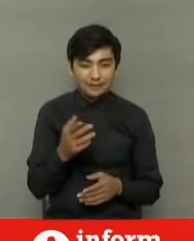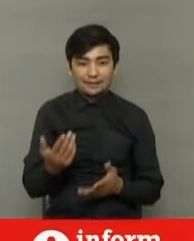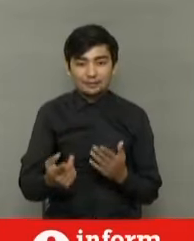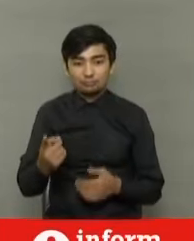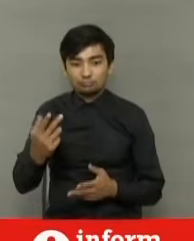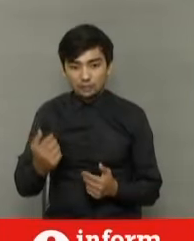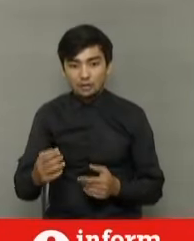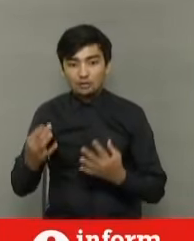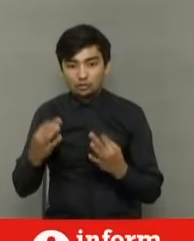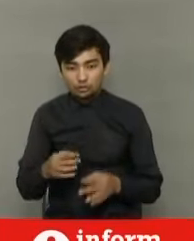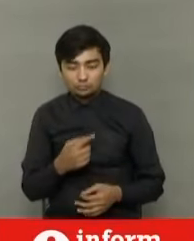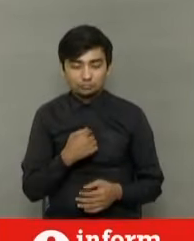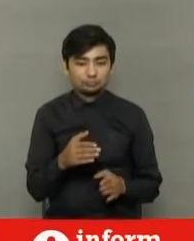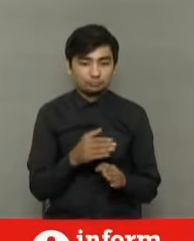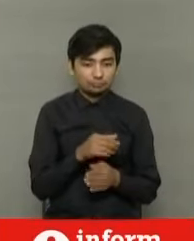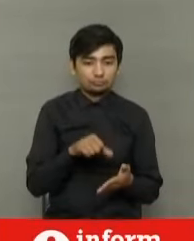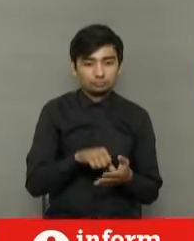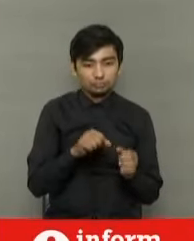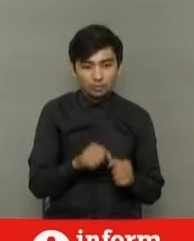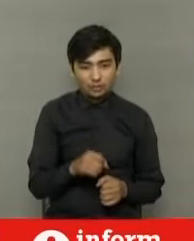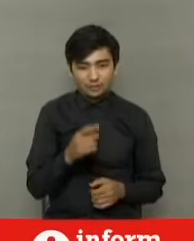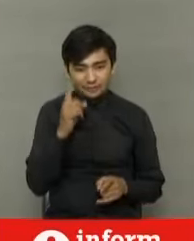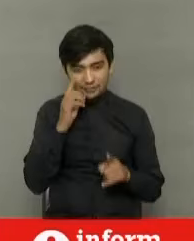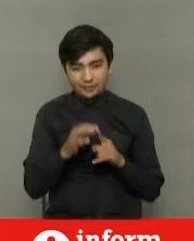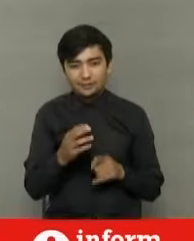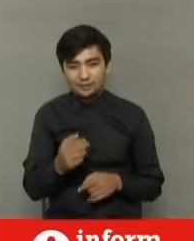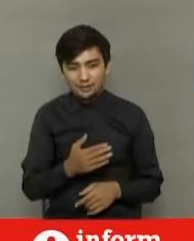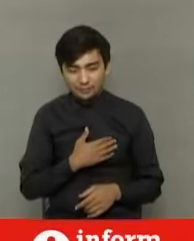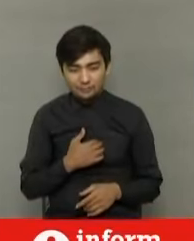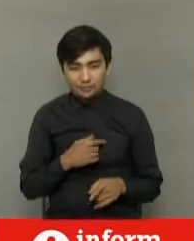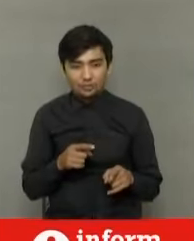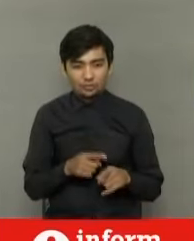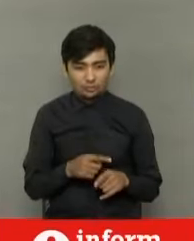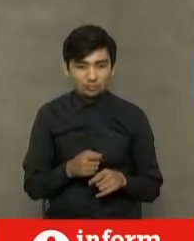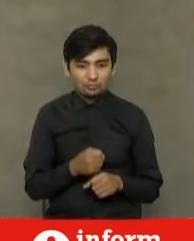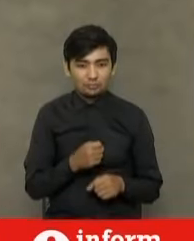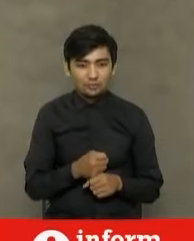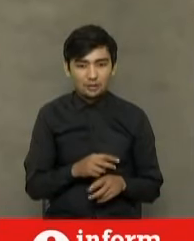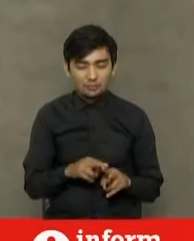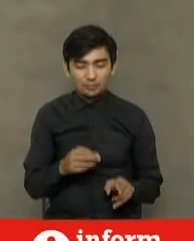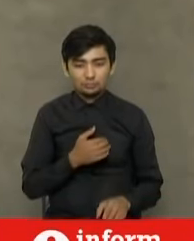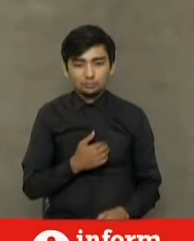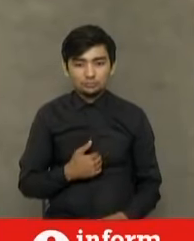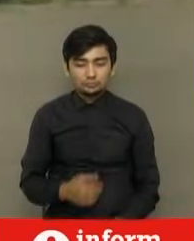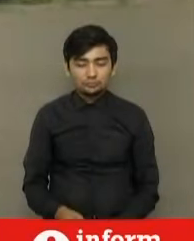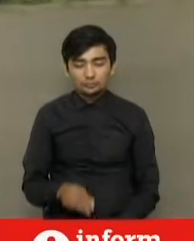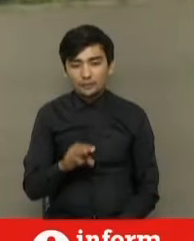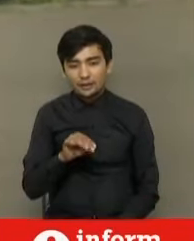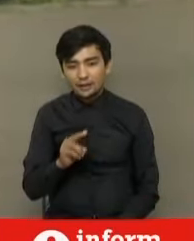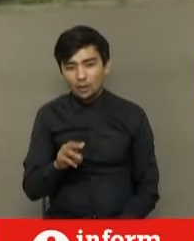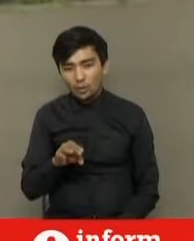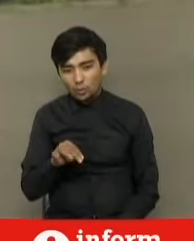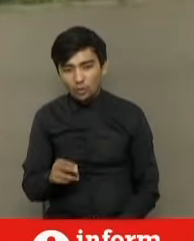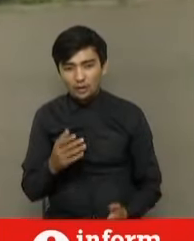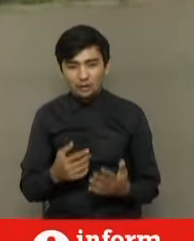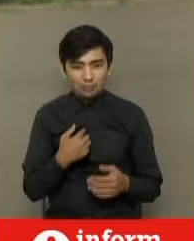ғана орындауға мен жалпы сондай көзқарасқа өзім сондай ұстанымды тиктокқа қой, бір өзім